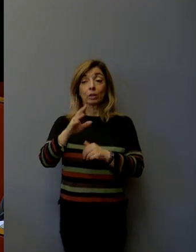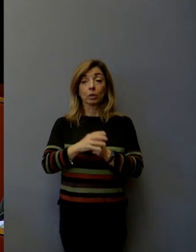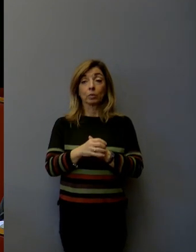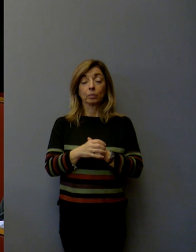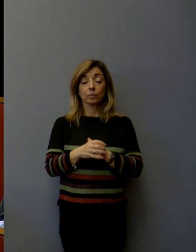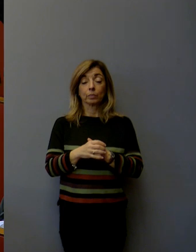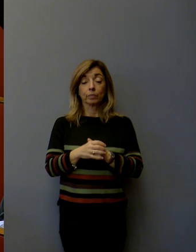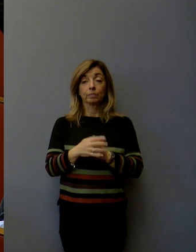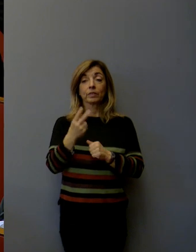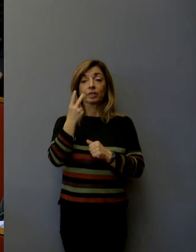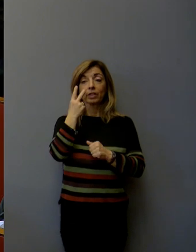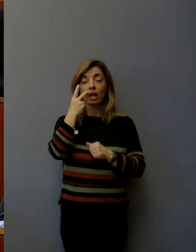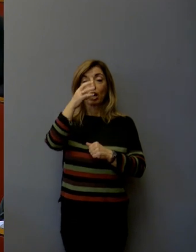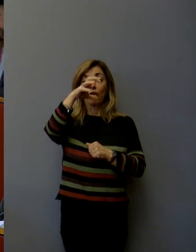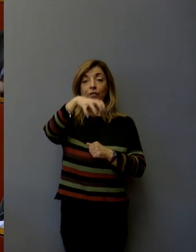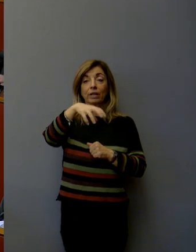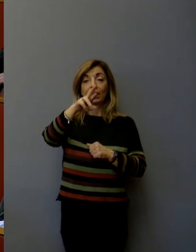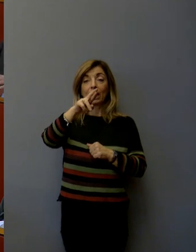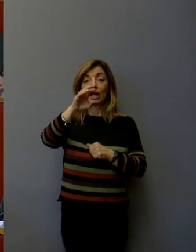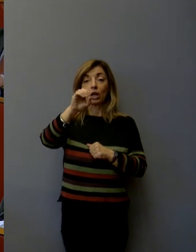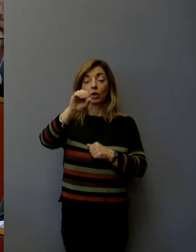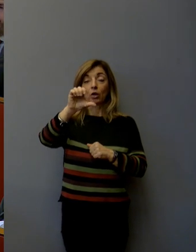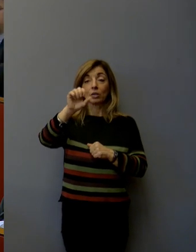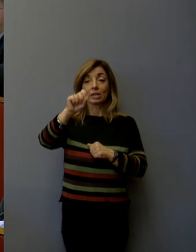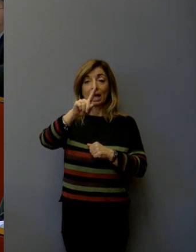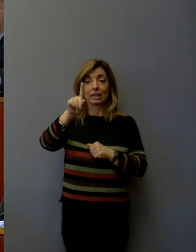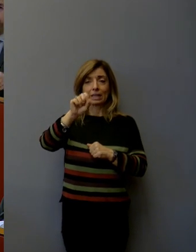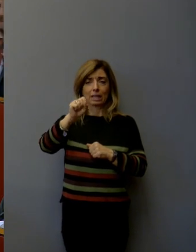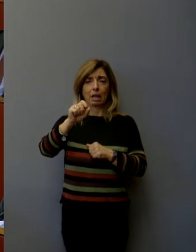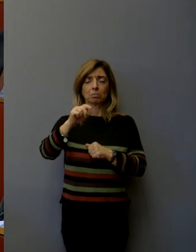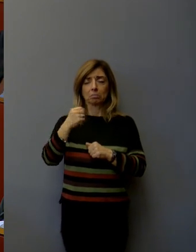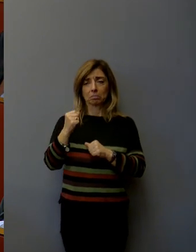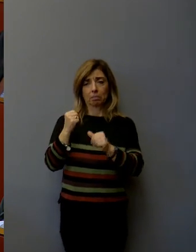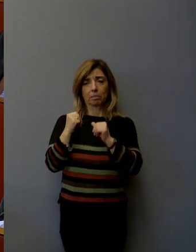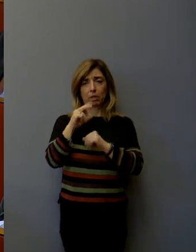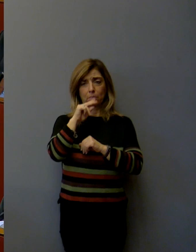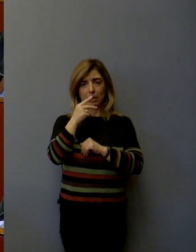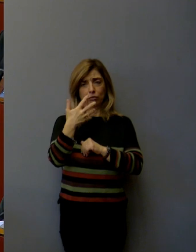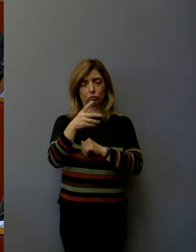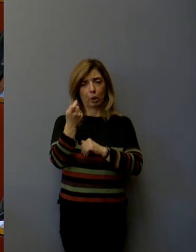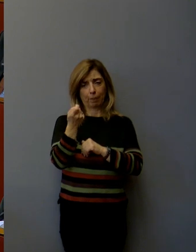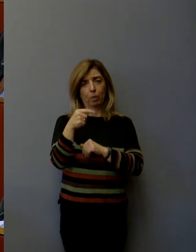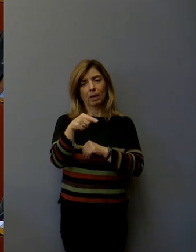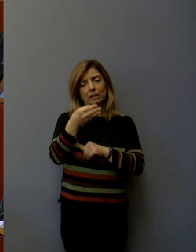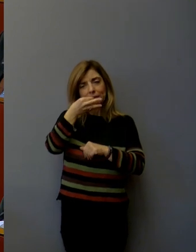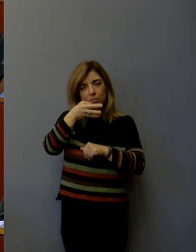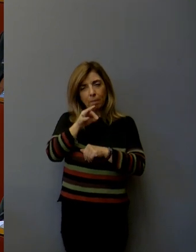qua veniamo a Villa Rosazza un po' vi ho già detto però specifico meglio Allora